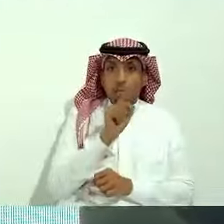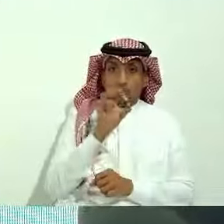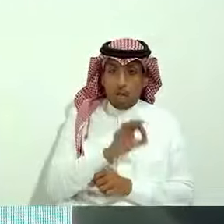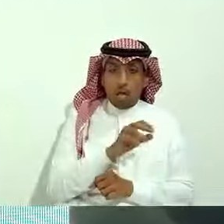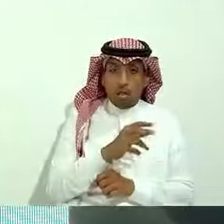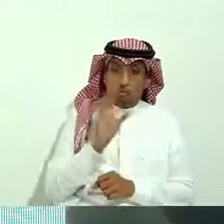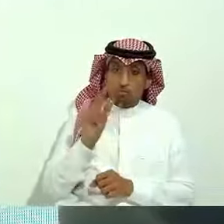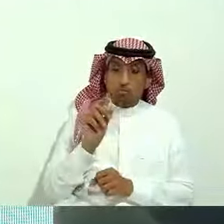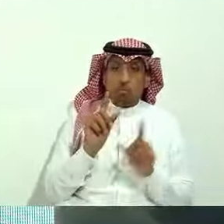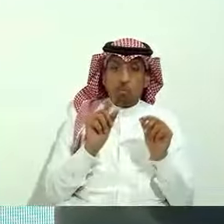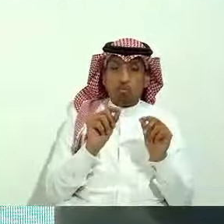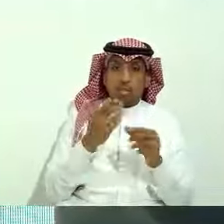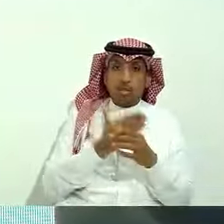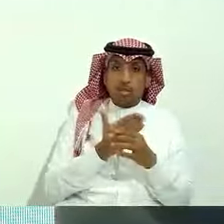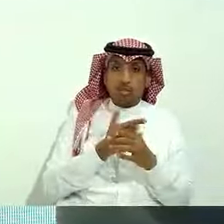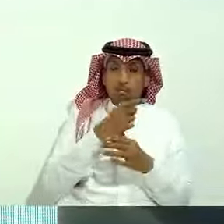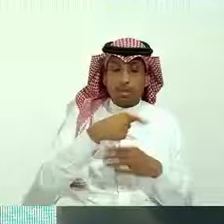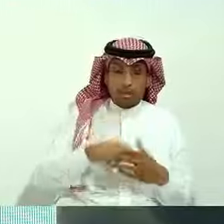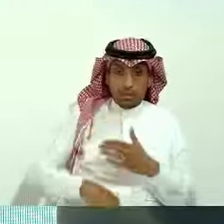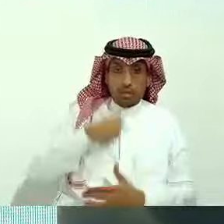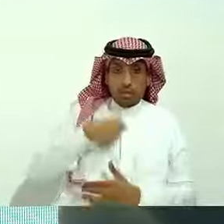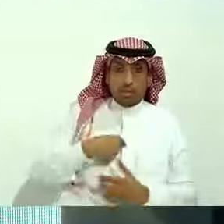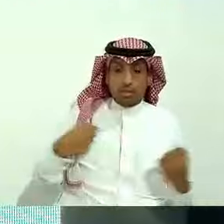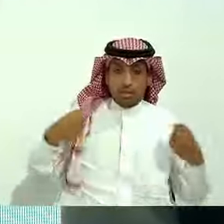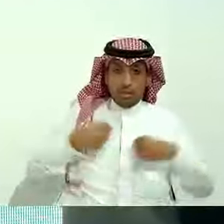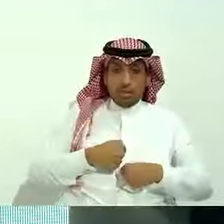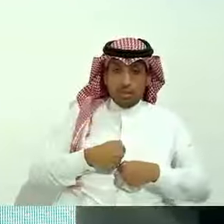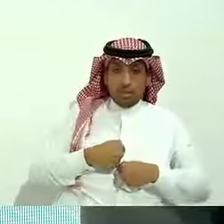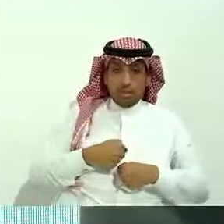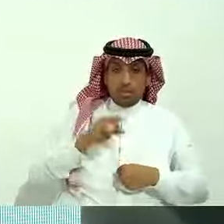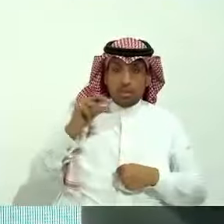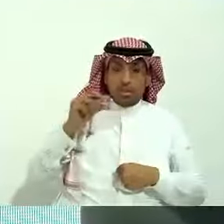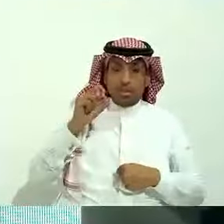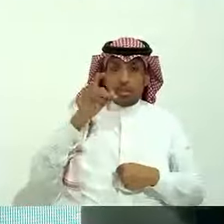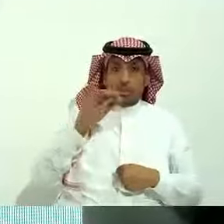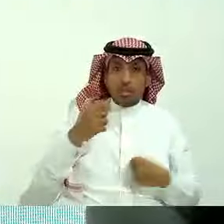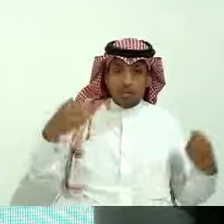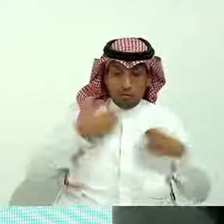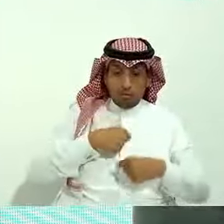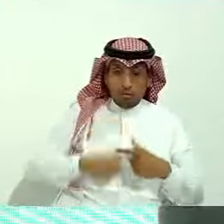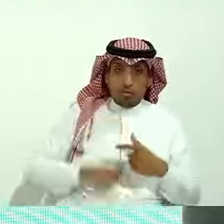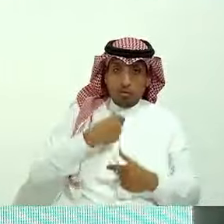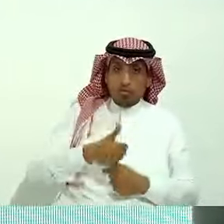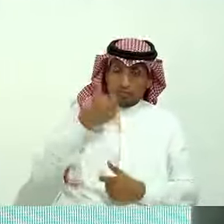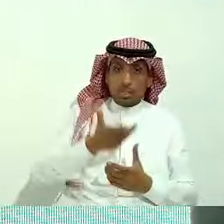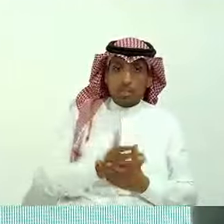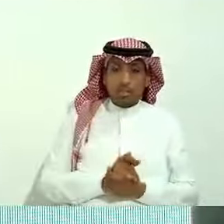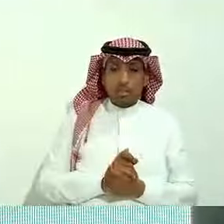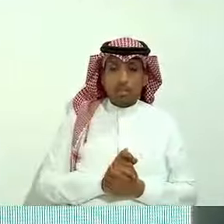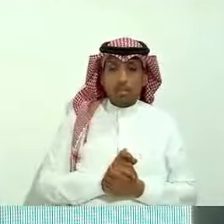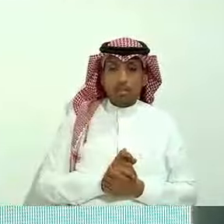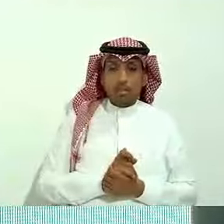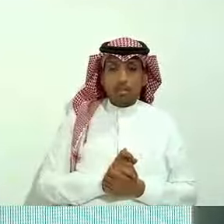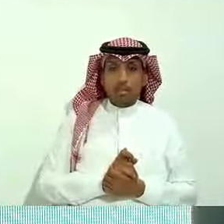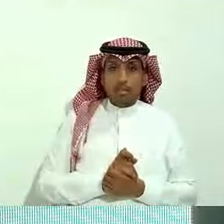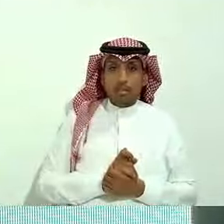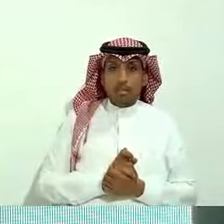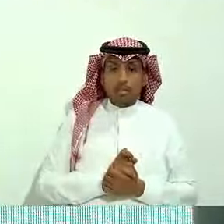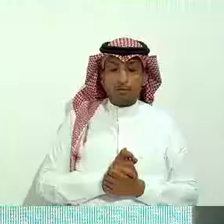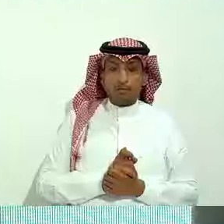جدا مناسب للشتاء، يعني بدل ما الواحد يلبس جاكيت ولا يلبس بالطو يلبس الدقلة. إيه؟